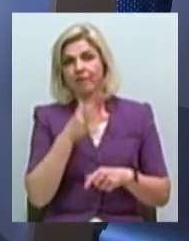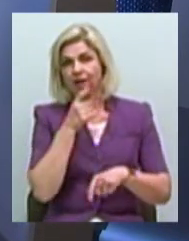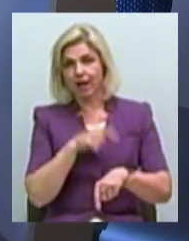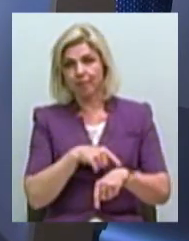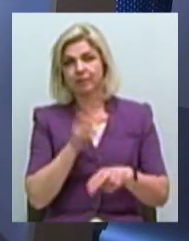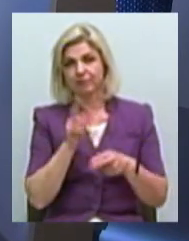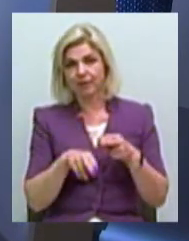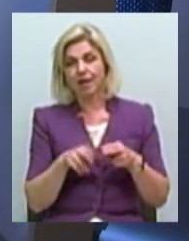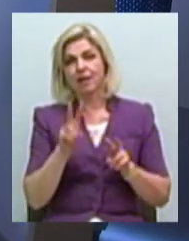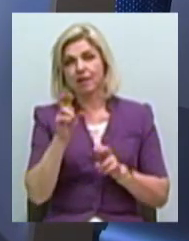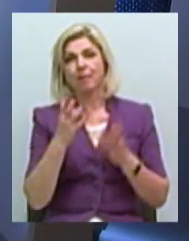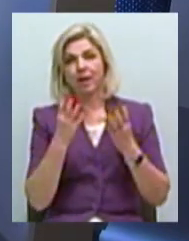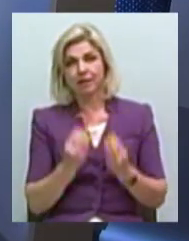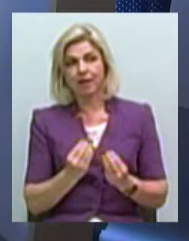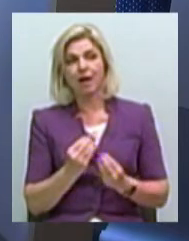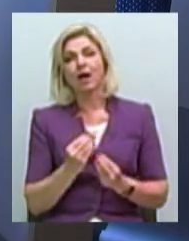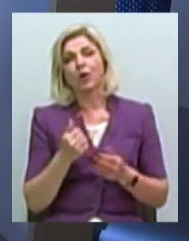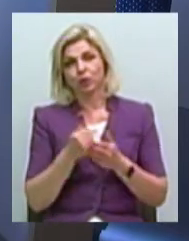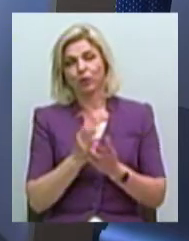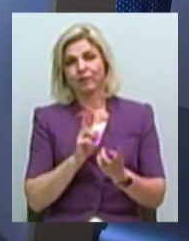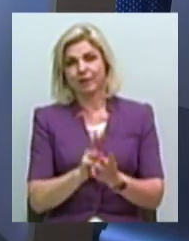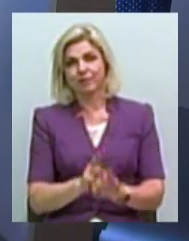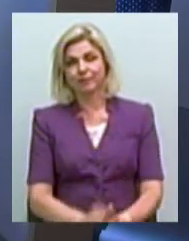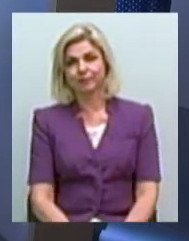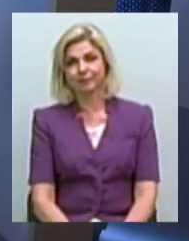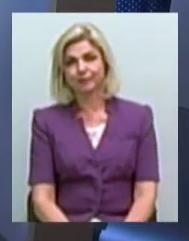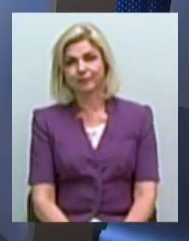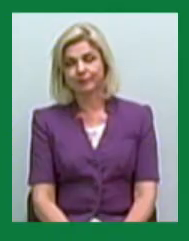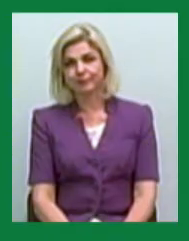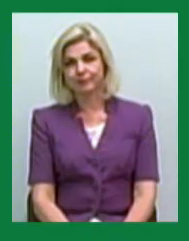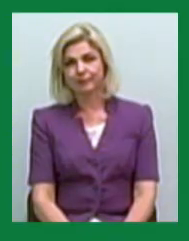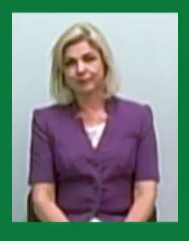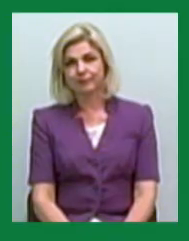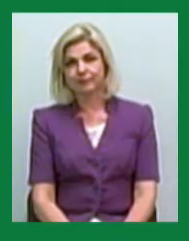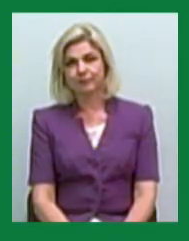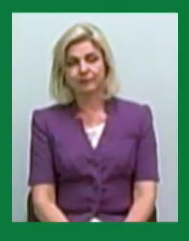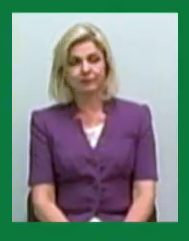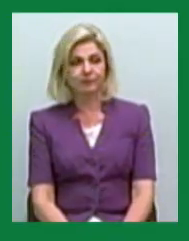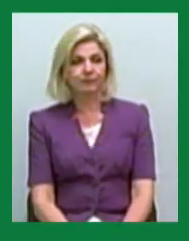немає. Це була тема дня, якою буде наступна тема. Підкаже наступний день. На все добре. Бачення.